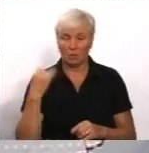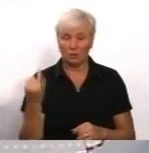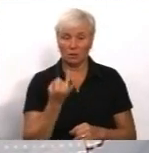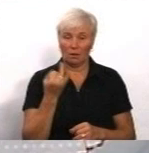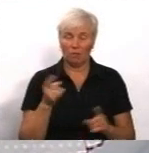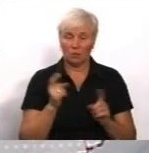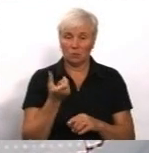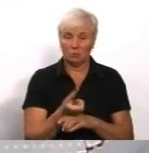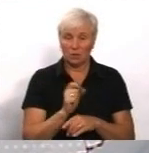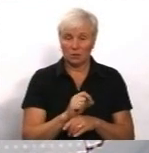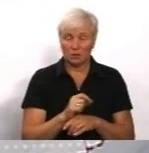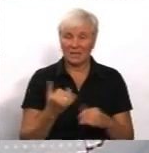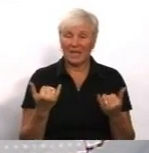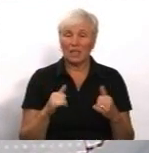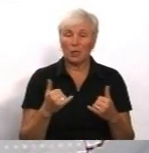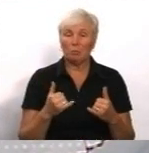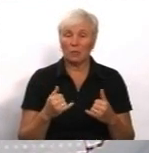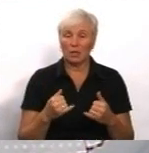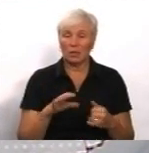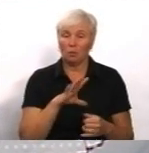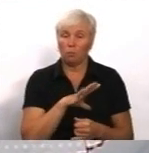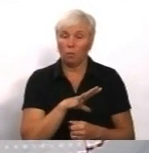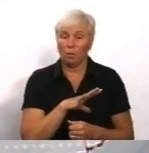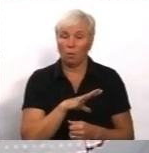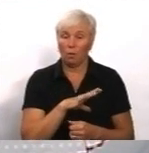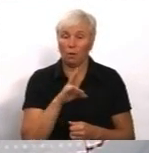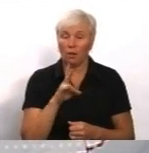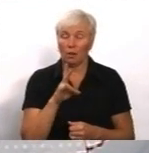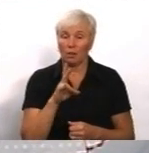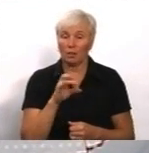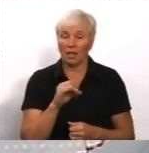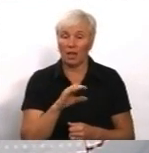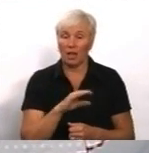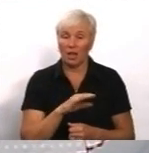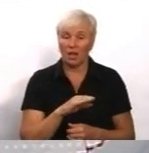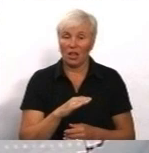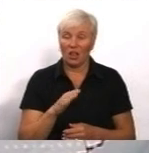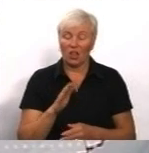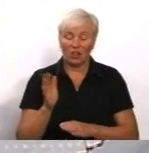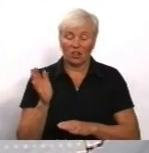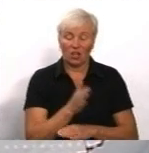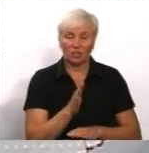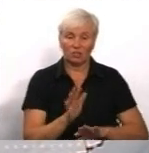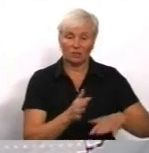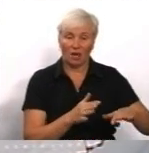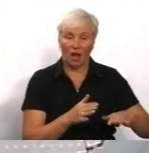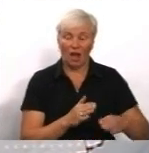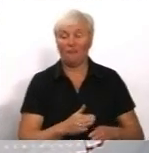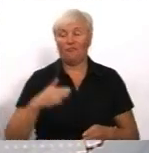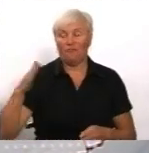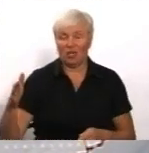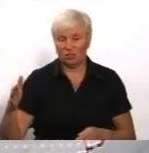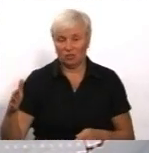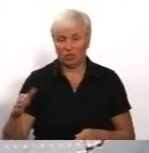перевищення пестицидів було не нижче течії, а вище течії. Ну, але саме